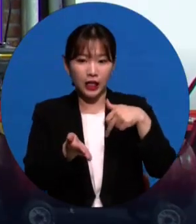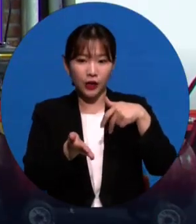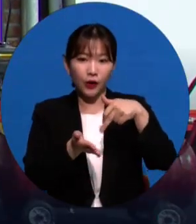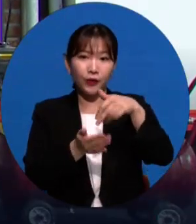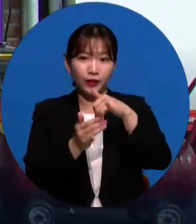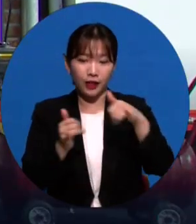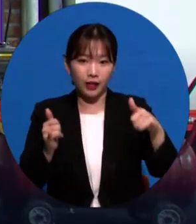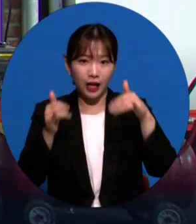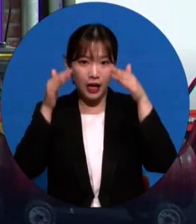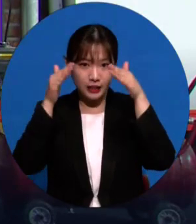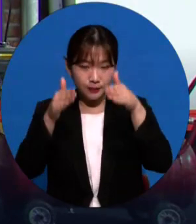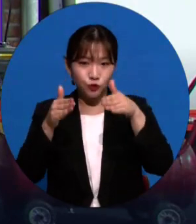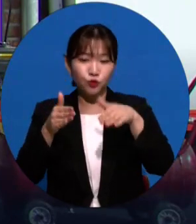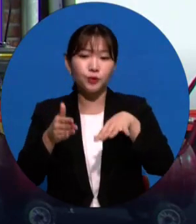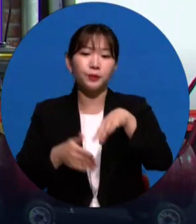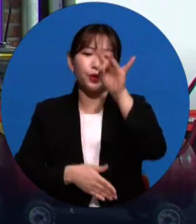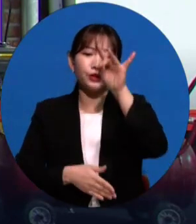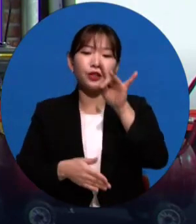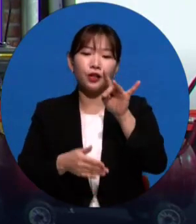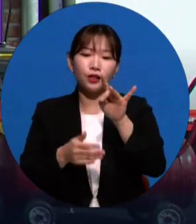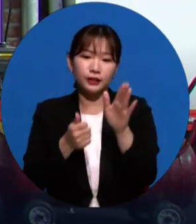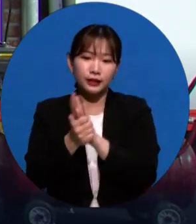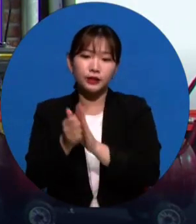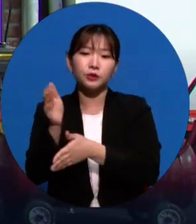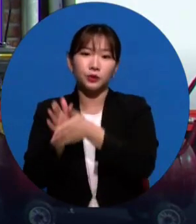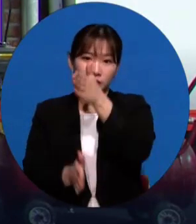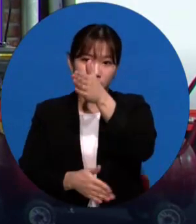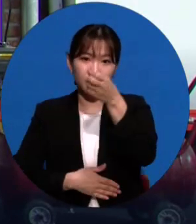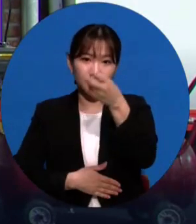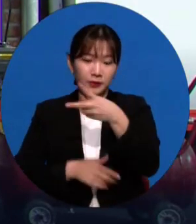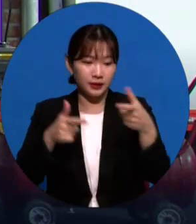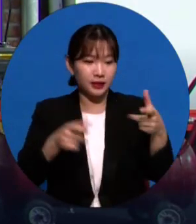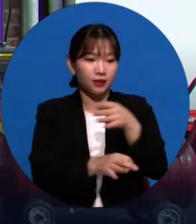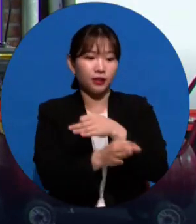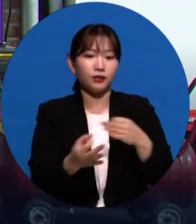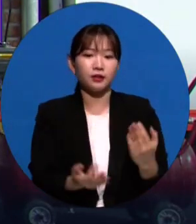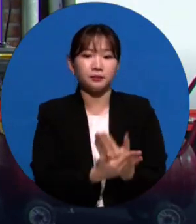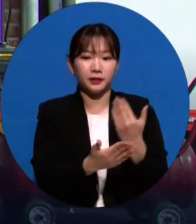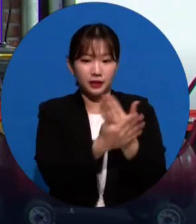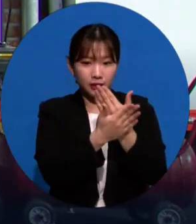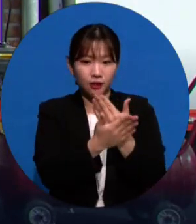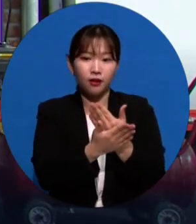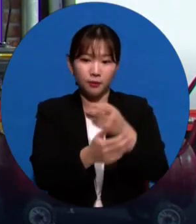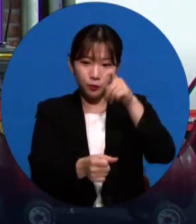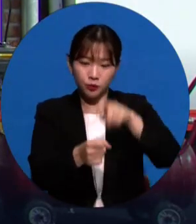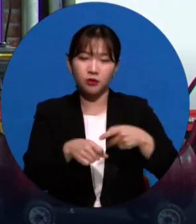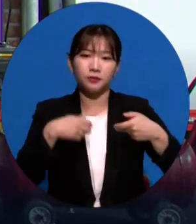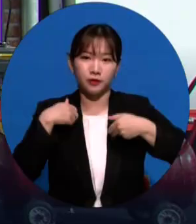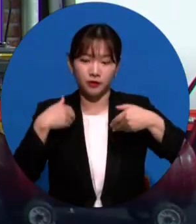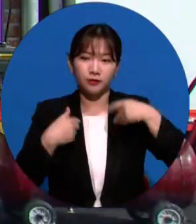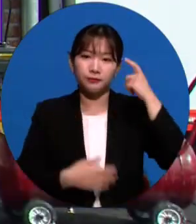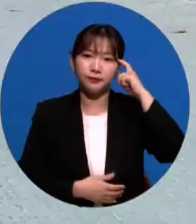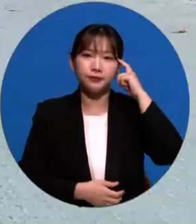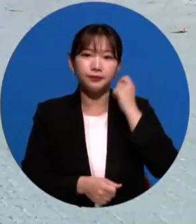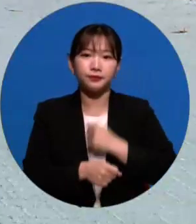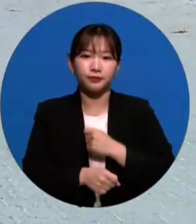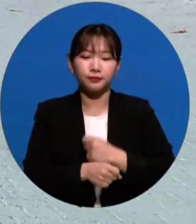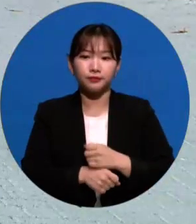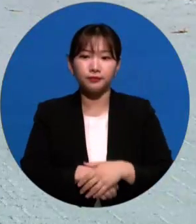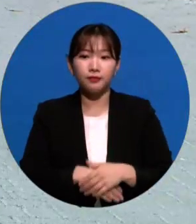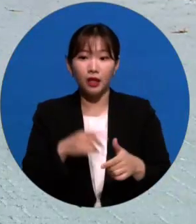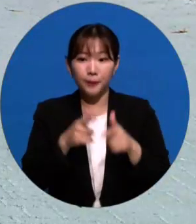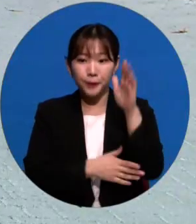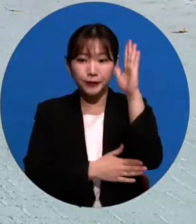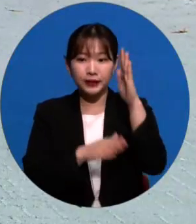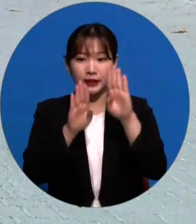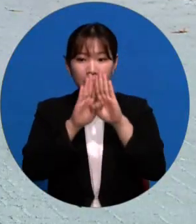그 보행자 우선 도시 그다음에 그 지역 경제 그 활성화 차원에서 필요하다고 생각합니다.